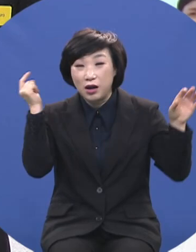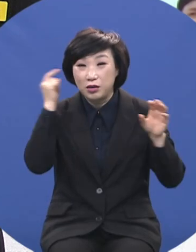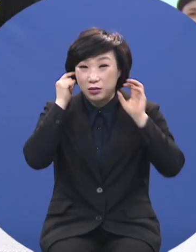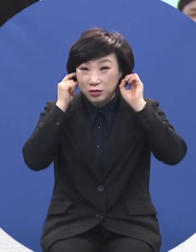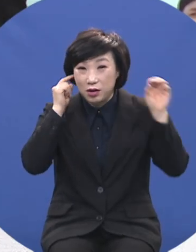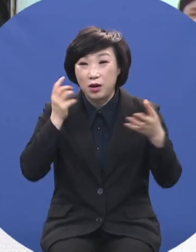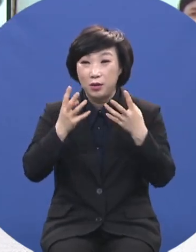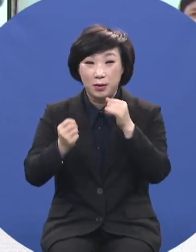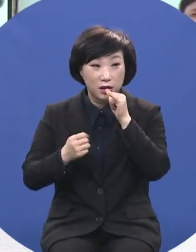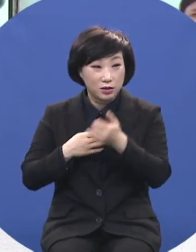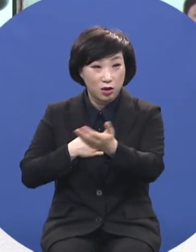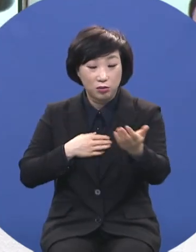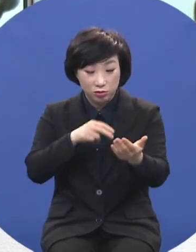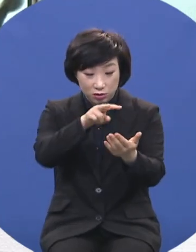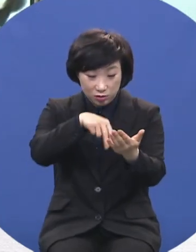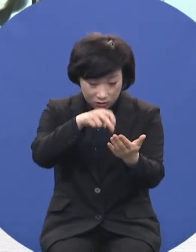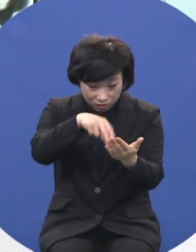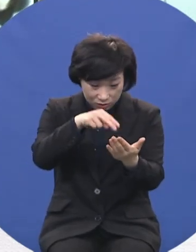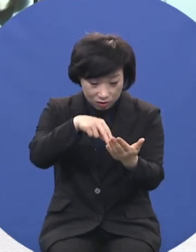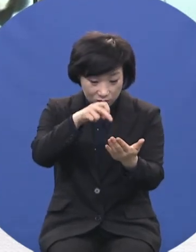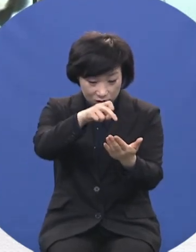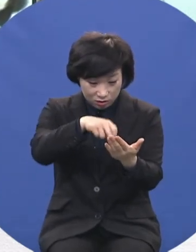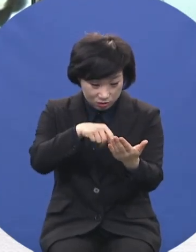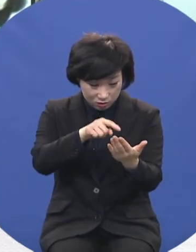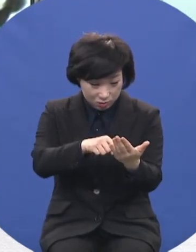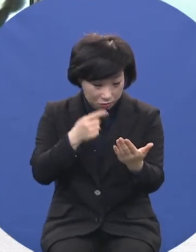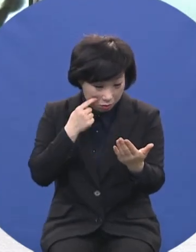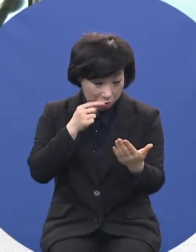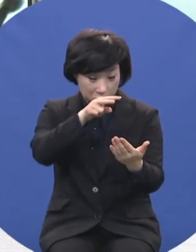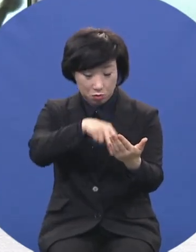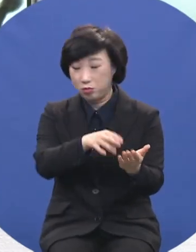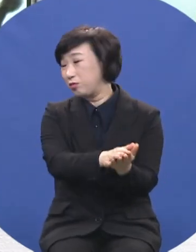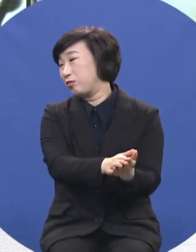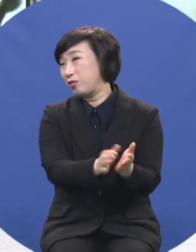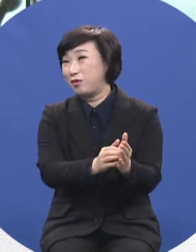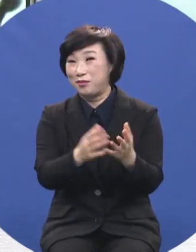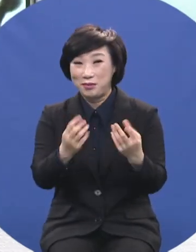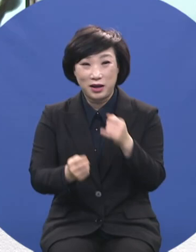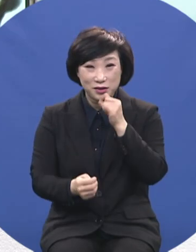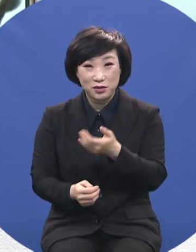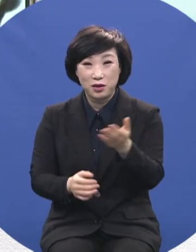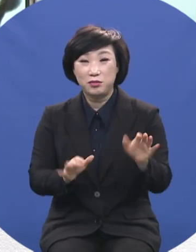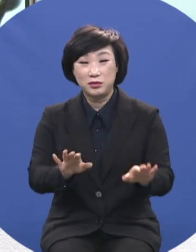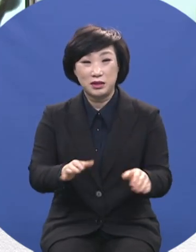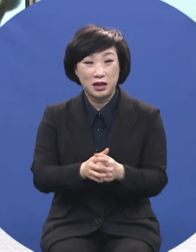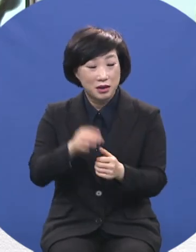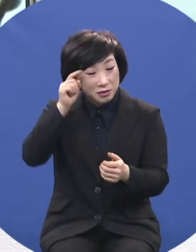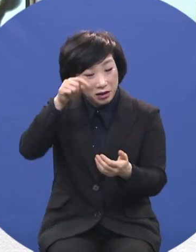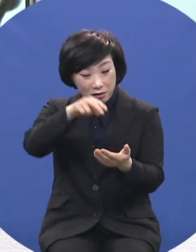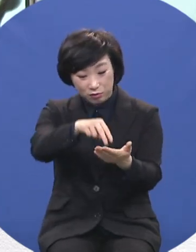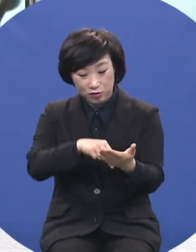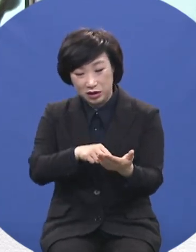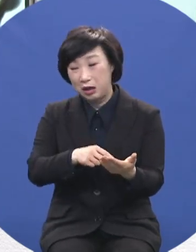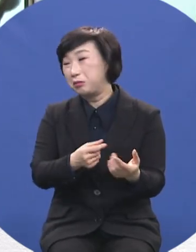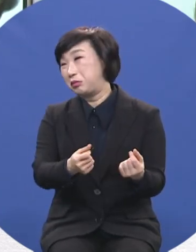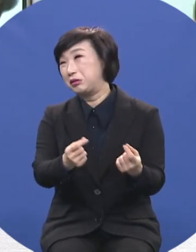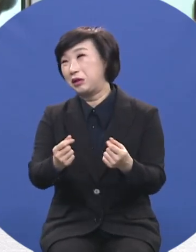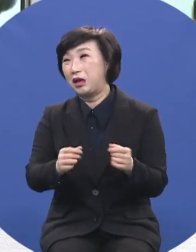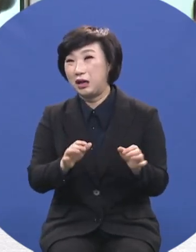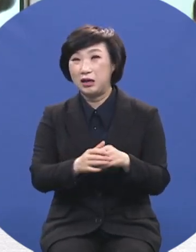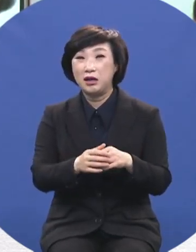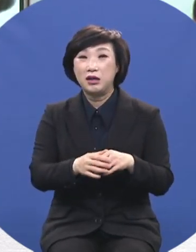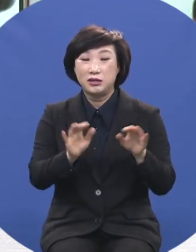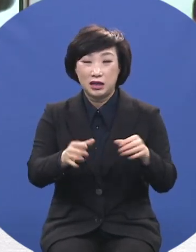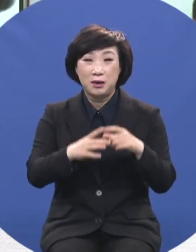많겠지. 읽어보고 많은 사람 많겠지. 또 뭐 문자 봐야 똑같지 뭐 손 자주 씻고 마스크